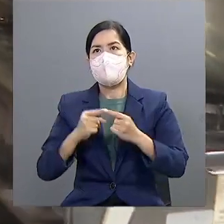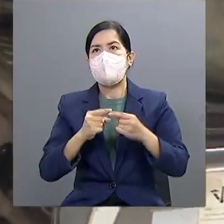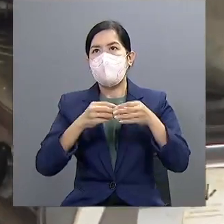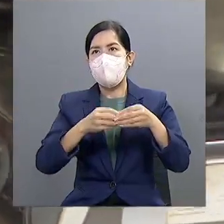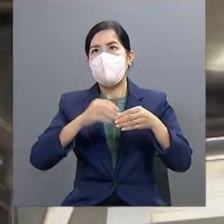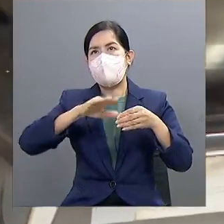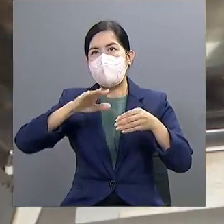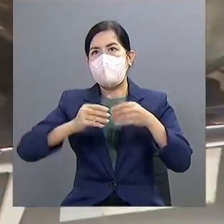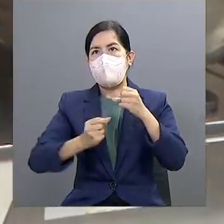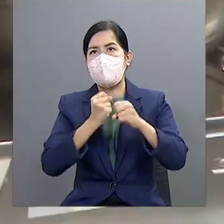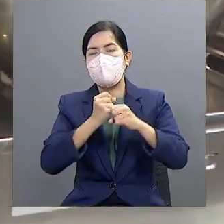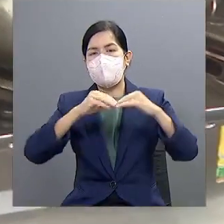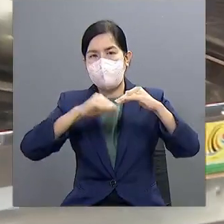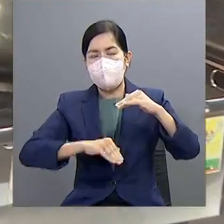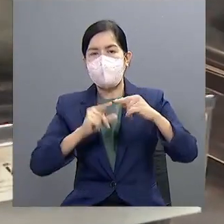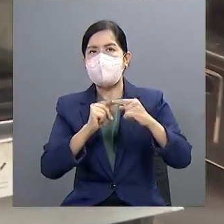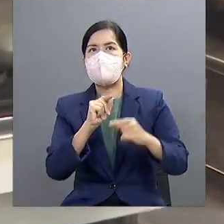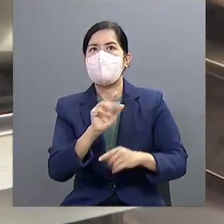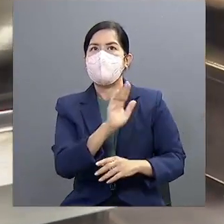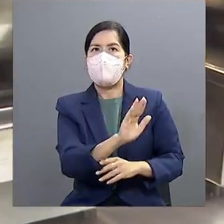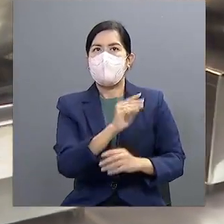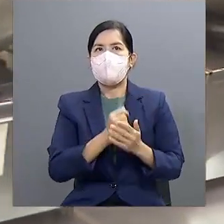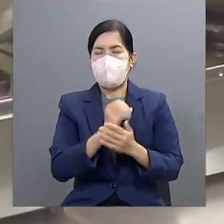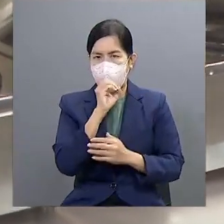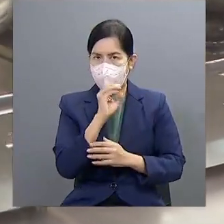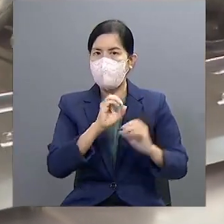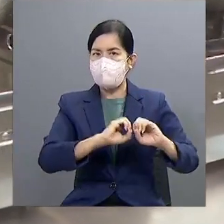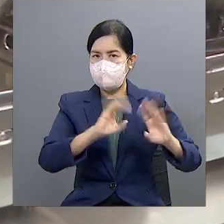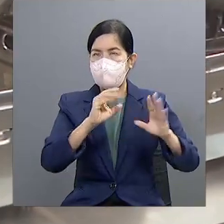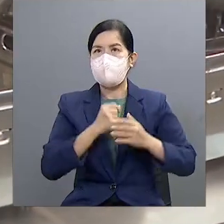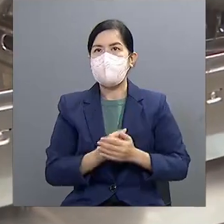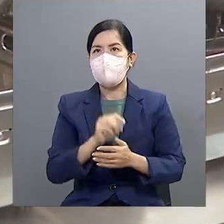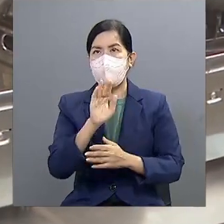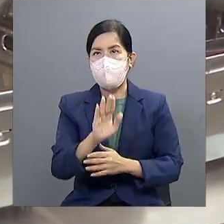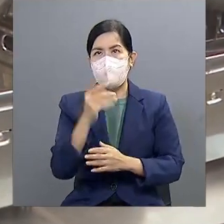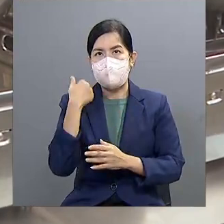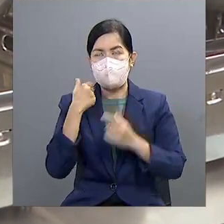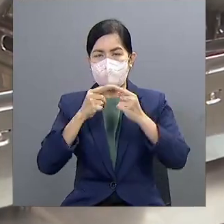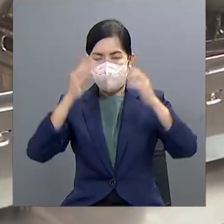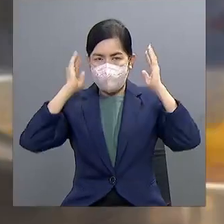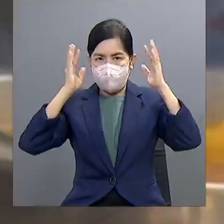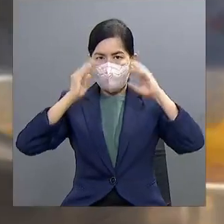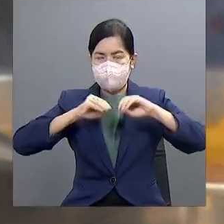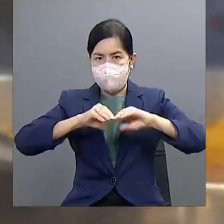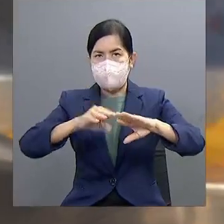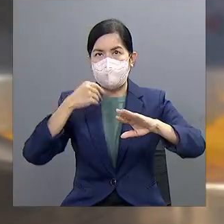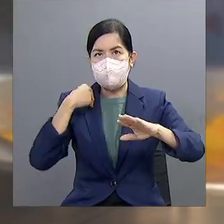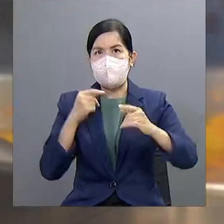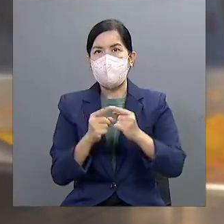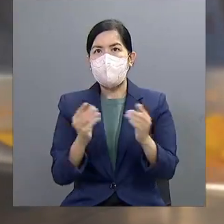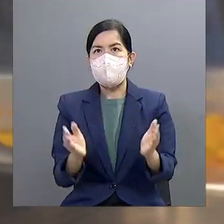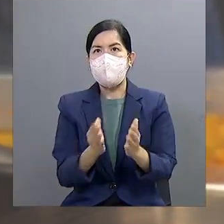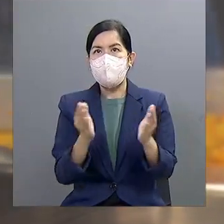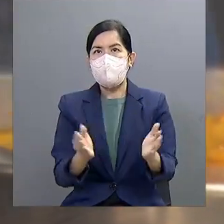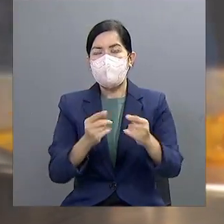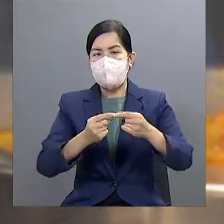ภ์หญิงให้นมบุตรต้องระบุไว้อย่างชัดเจนต้องห้ามโฆษณาหรือส่งเสริมการขายและต้องให้ความรู้กับ